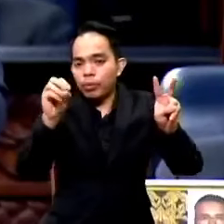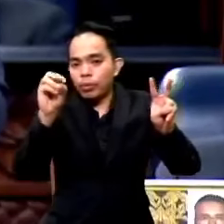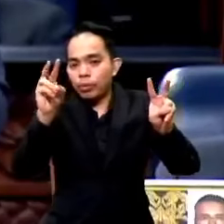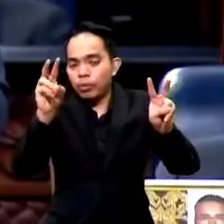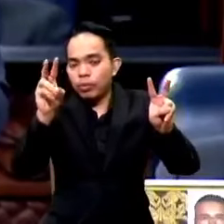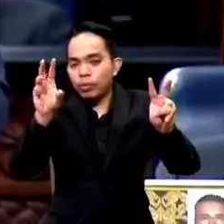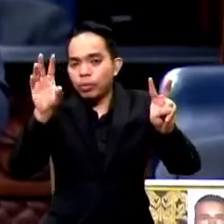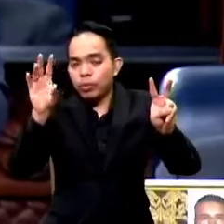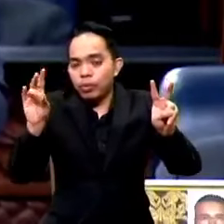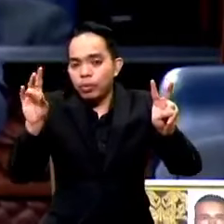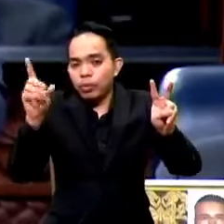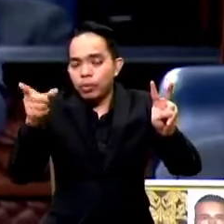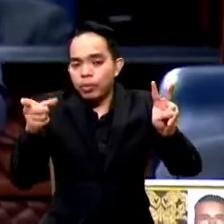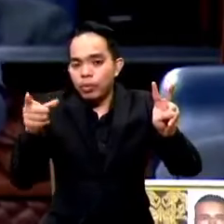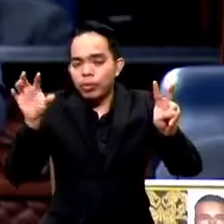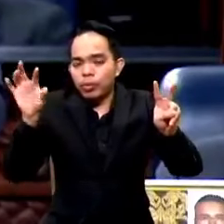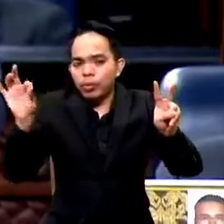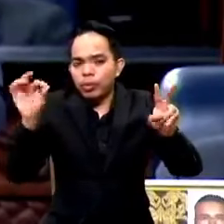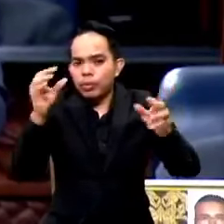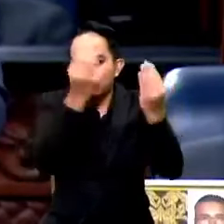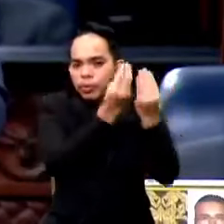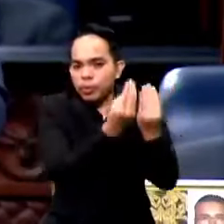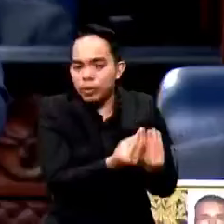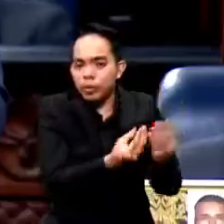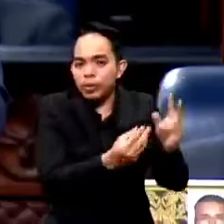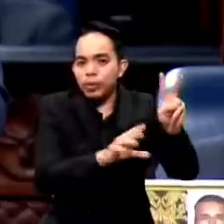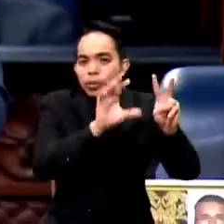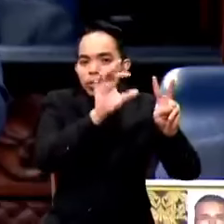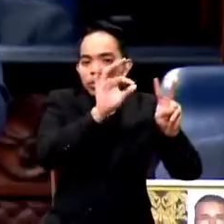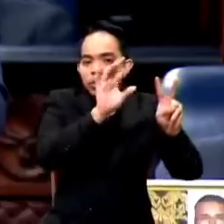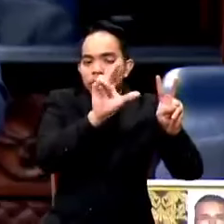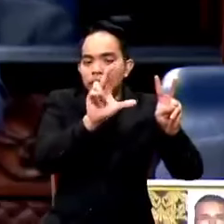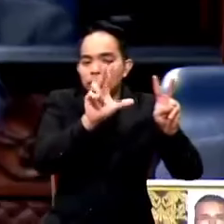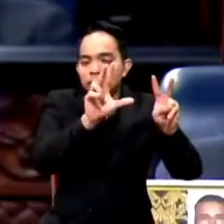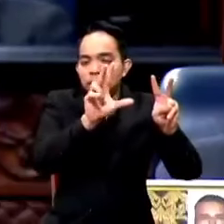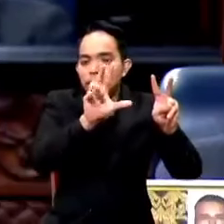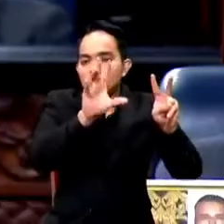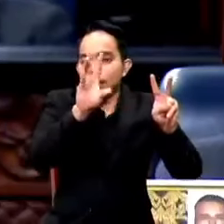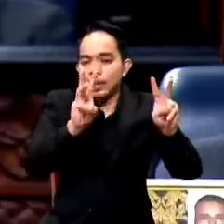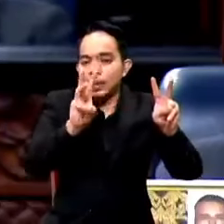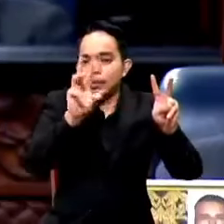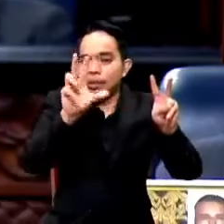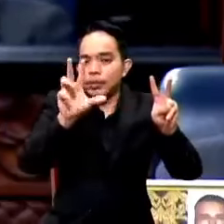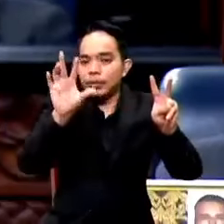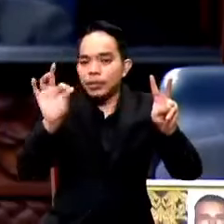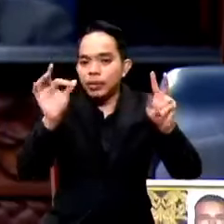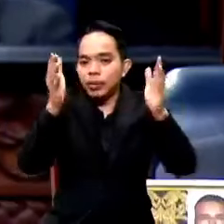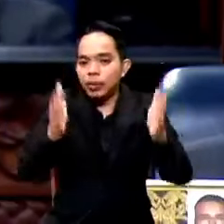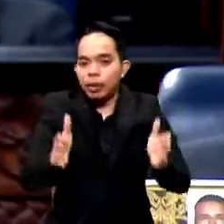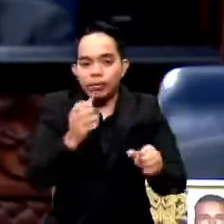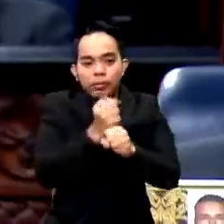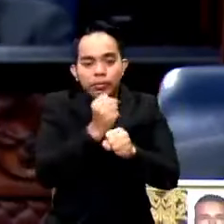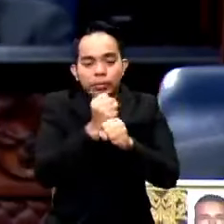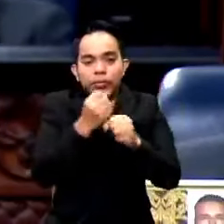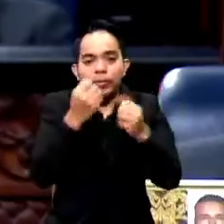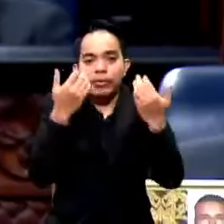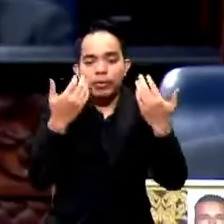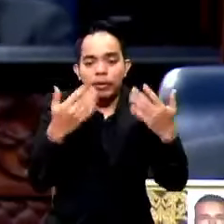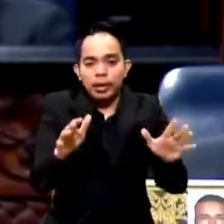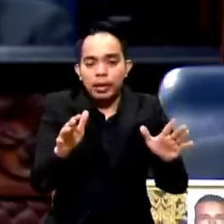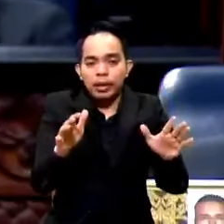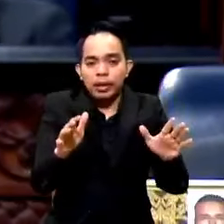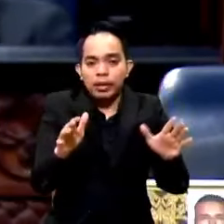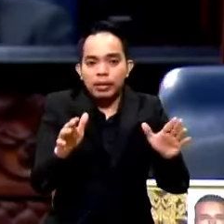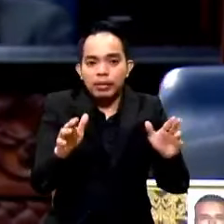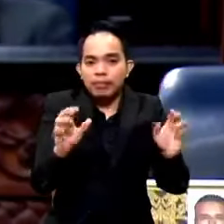2024 adalah seramai 293 639 orang pekerja tenaga kerja